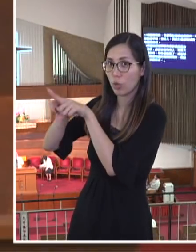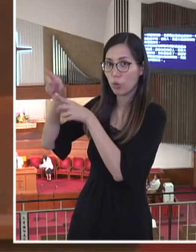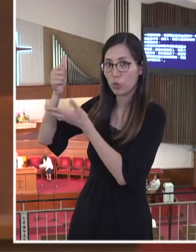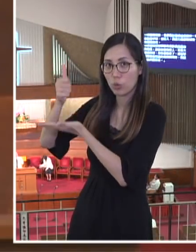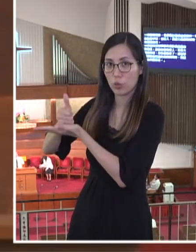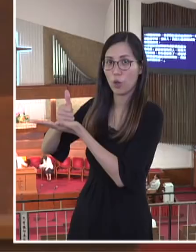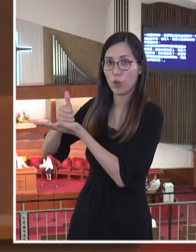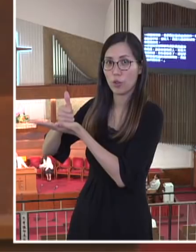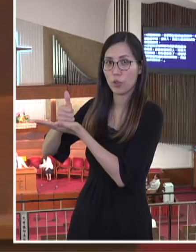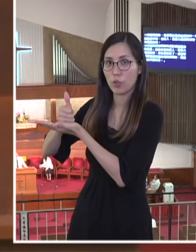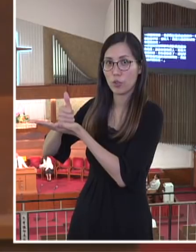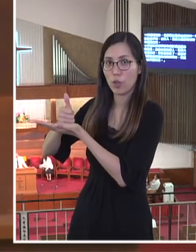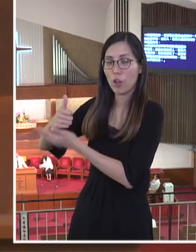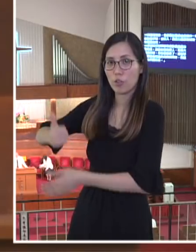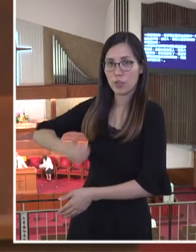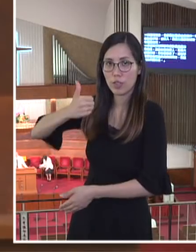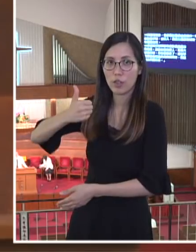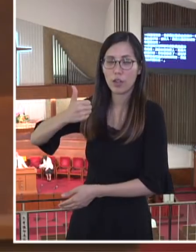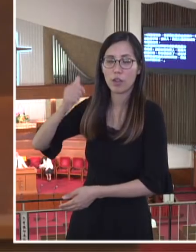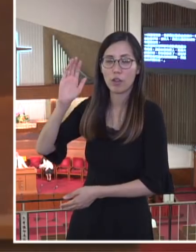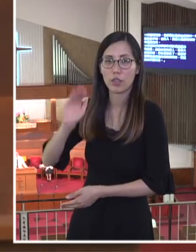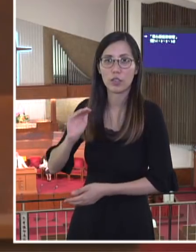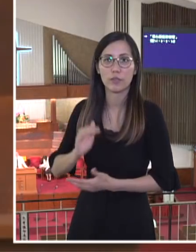我就可以得的了，我就得到这个地。